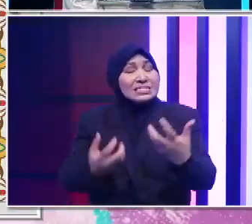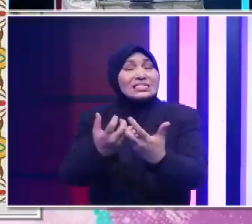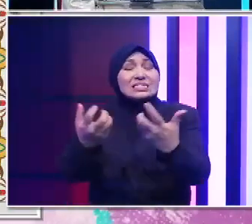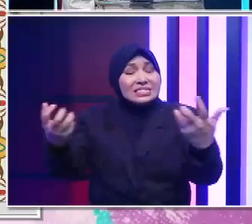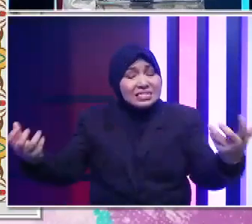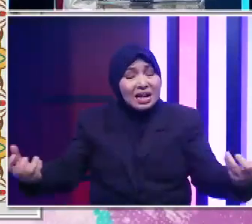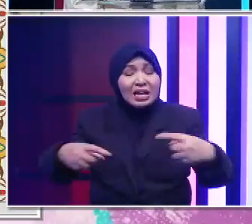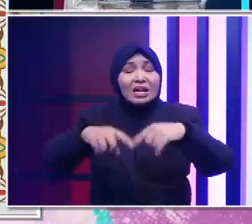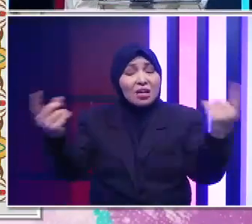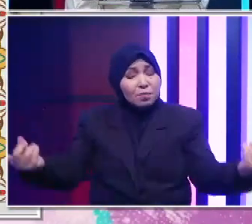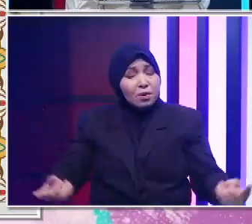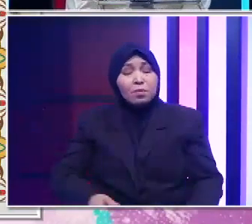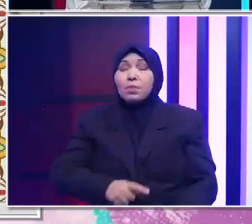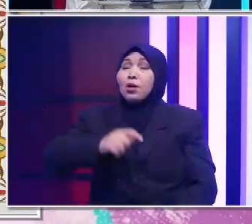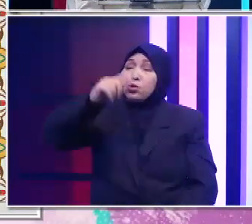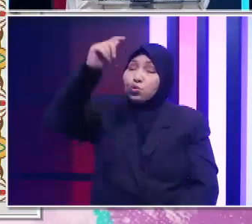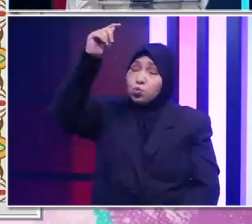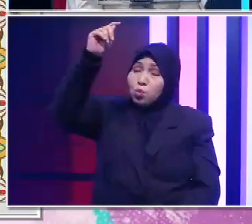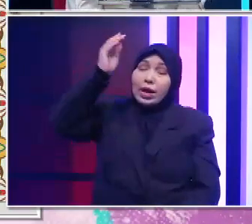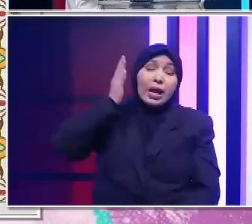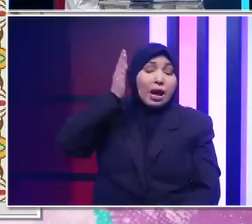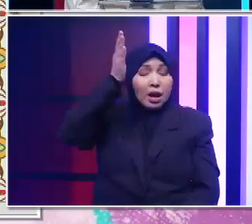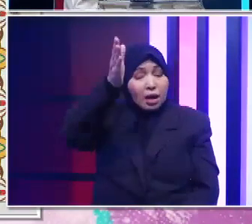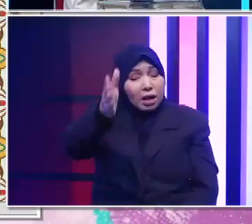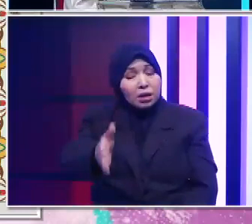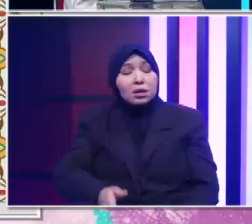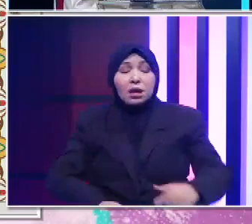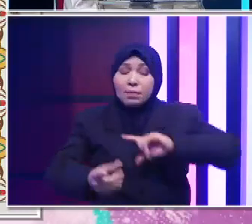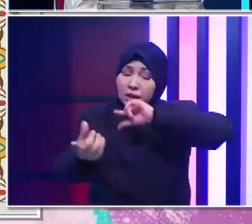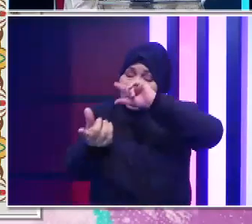hufalact kholmi nah